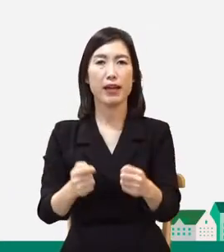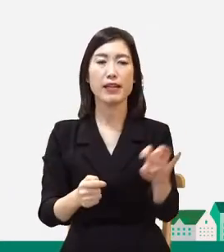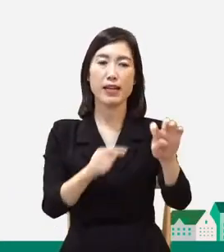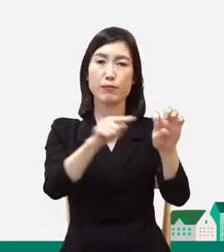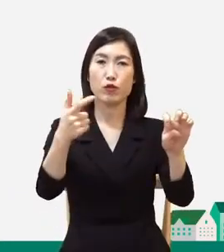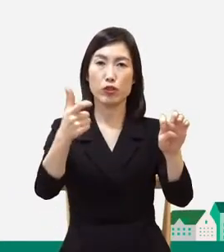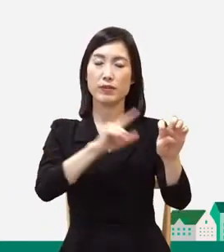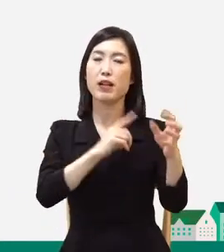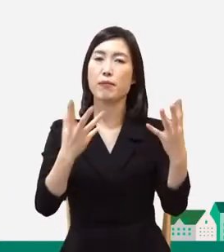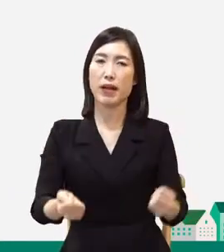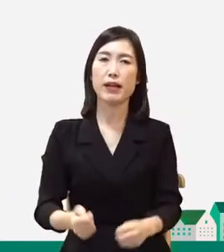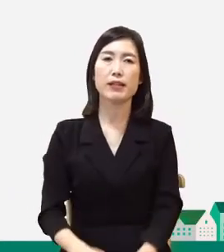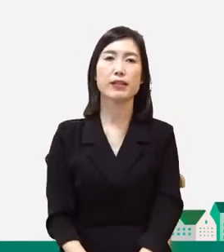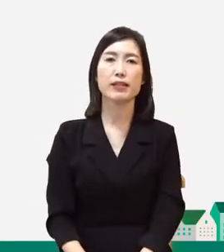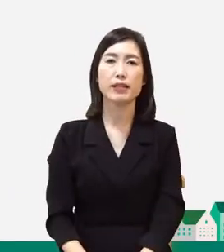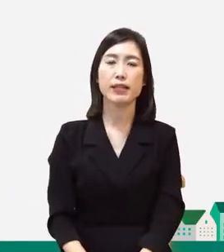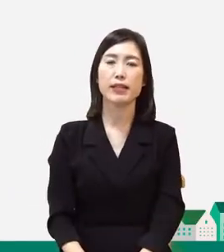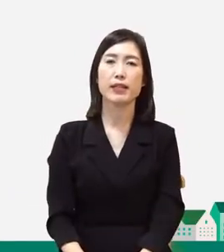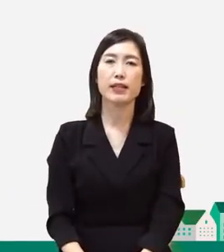있습니다.